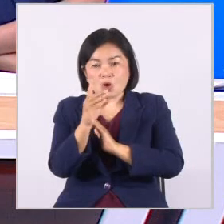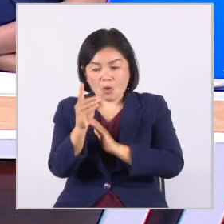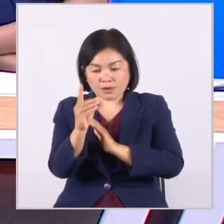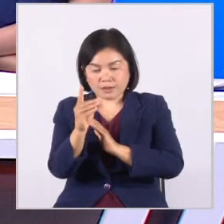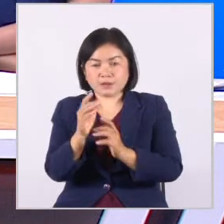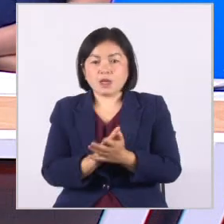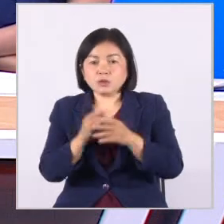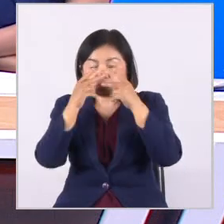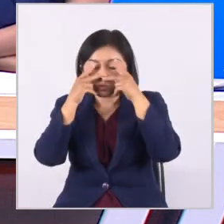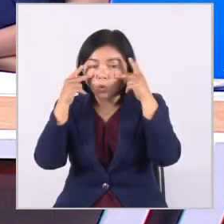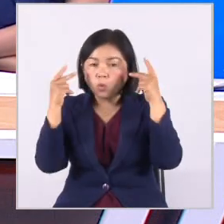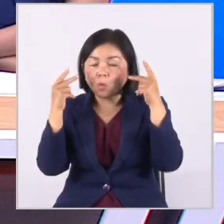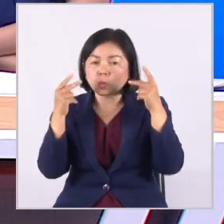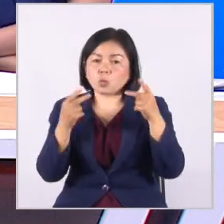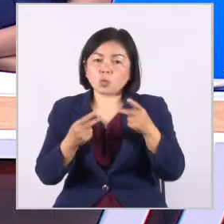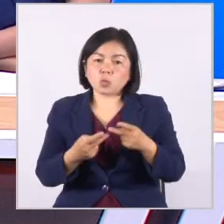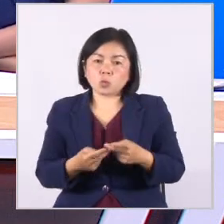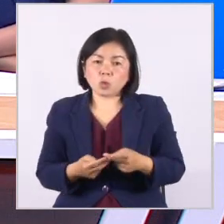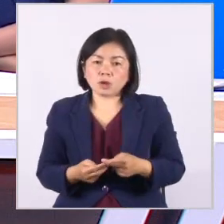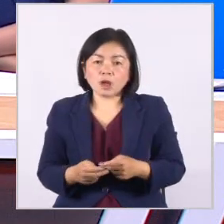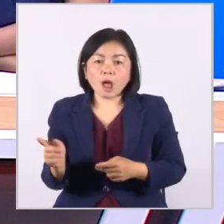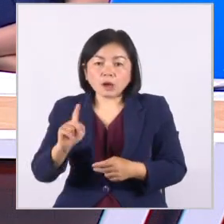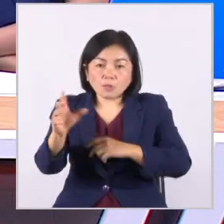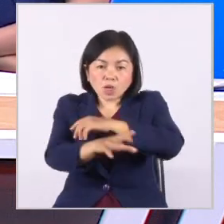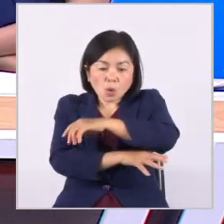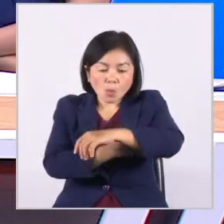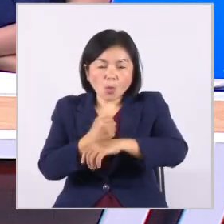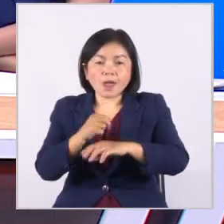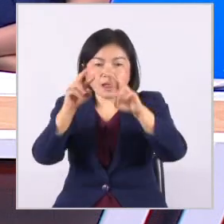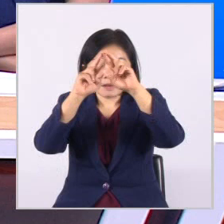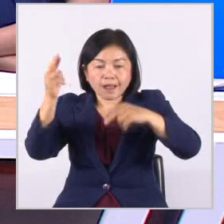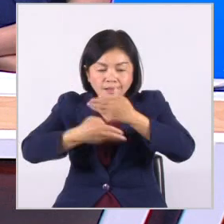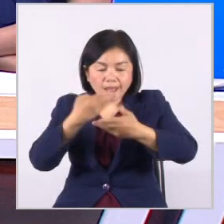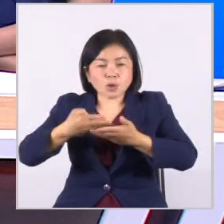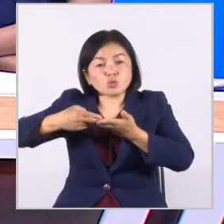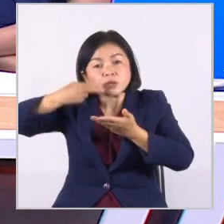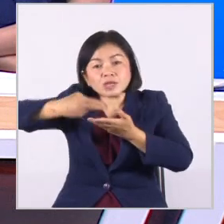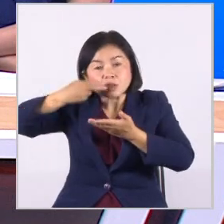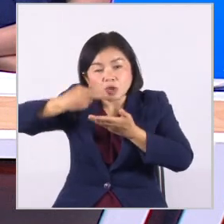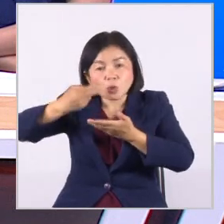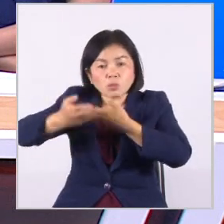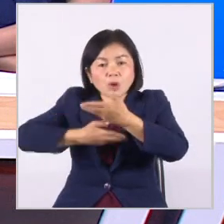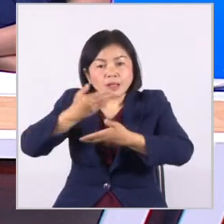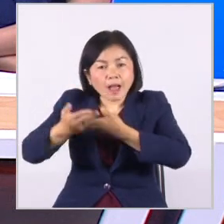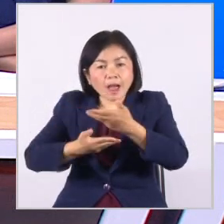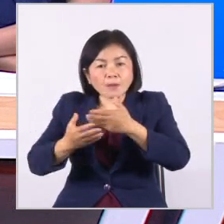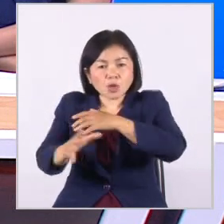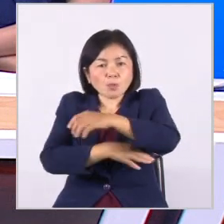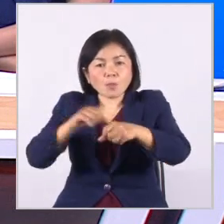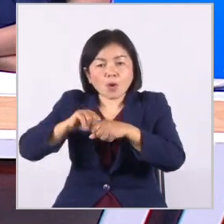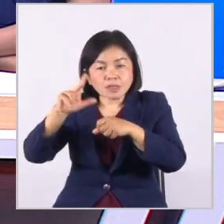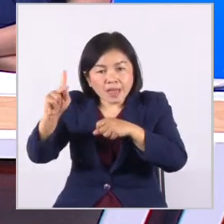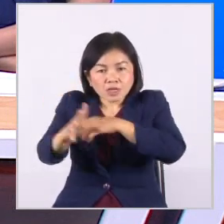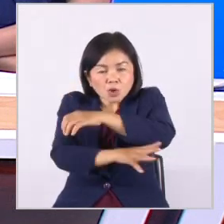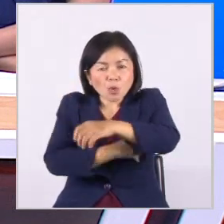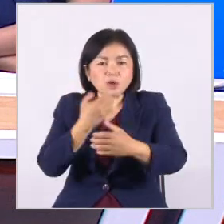เขาบอกว่าโจรรายนี้มันแสบมากคุณเจมส์คุณสองไปขโมยไปงัดร้านขายก๋วยเตี๋ยวนะครับเนี่ยเขาบอกว่าเอาถังแก๊สไปเอาเงิน